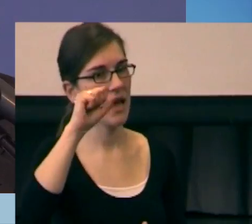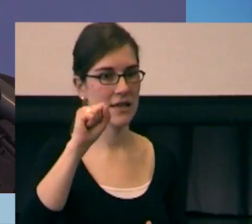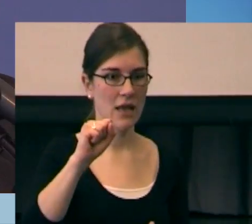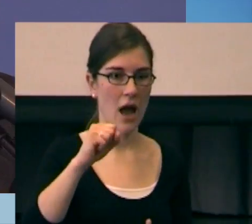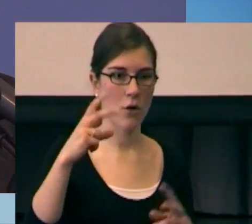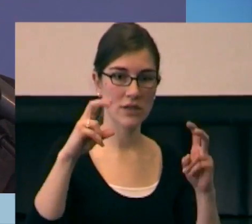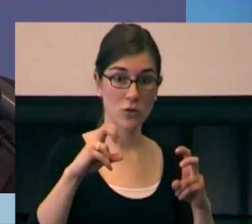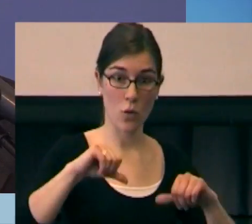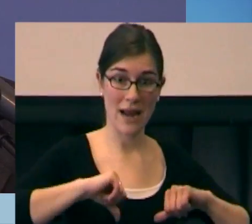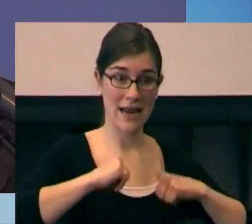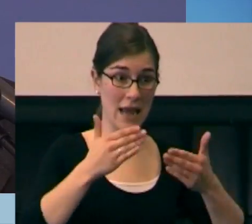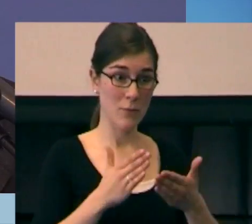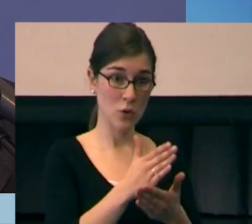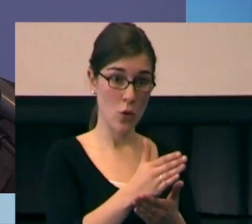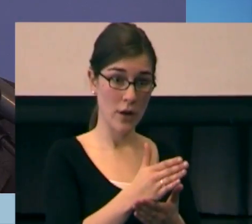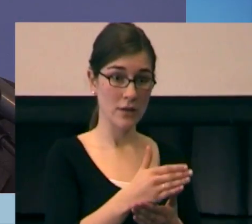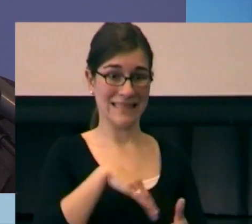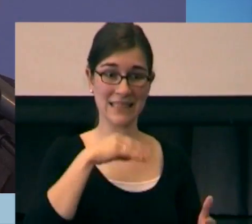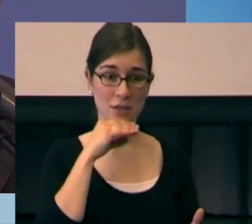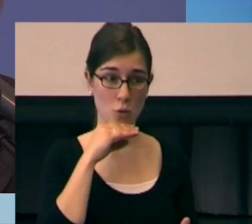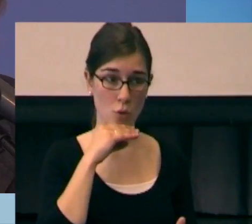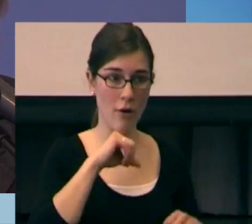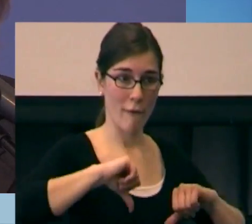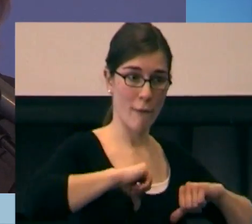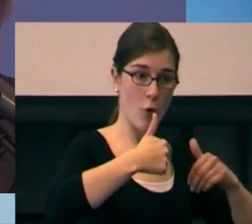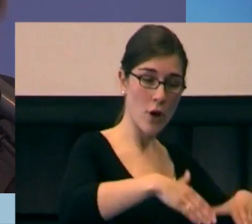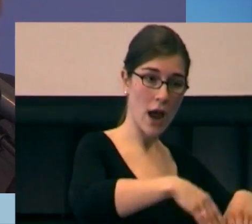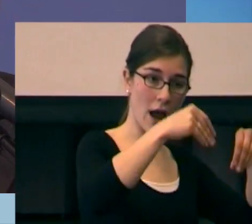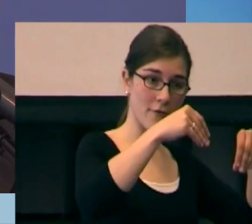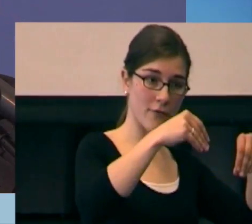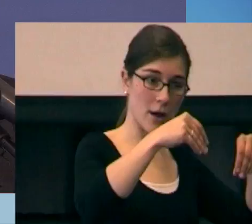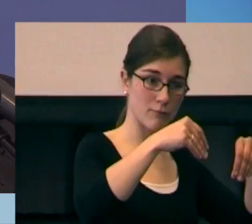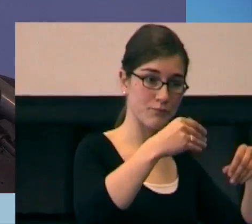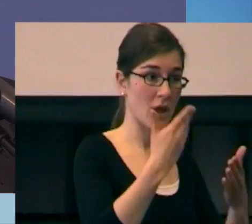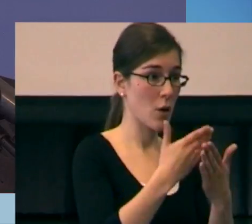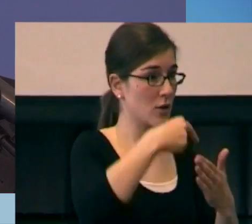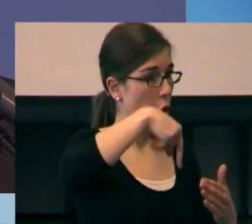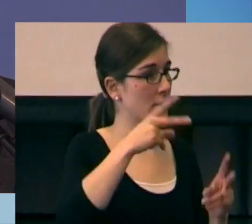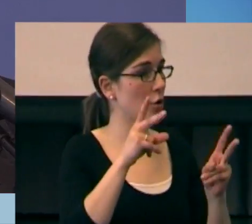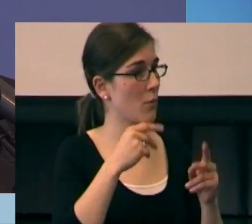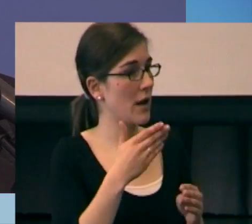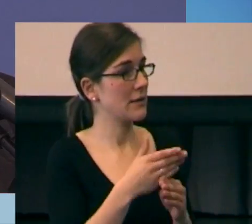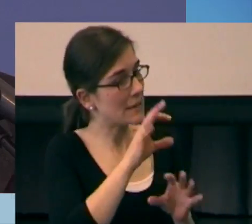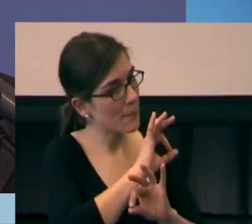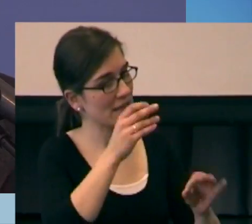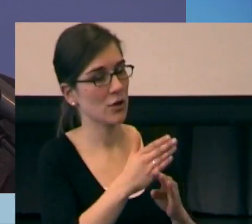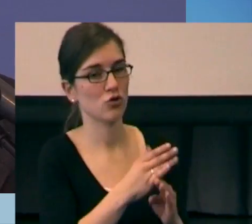auskommen, wenn sie sehr frühzeitig damit anfangen. Das heißt, heute sollte man schon 40-Jährige, 45-Jährige,